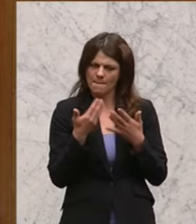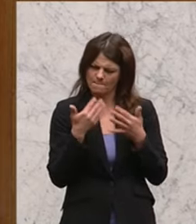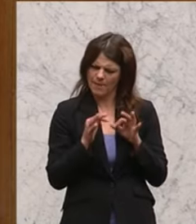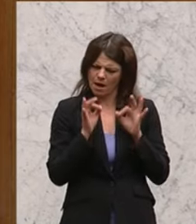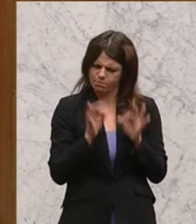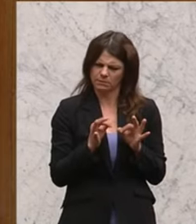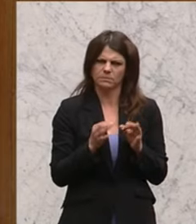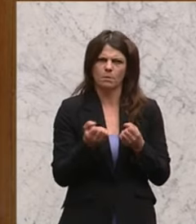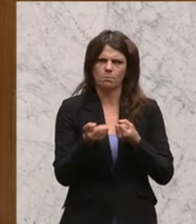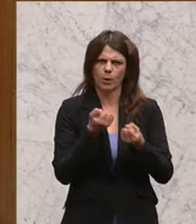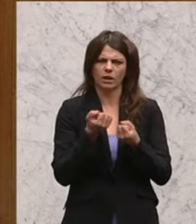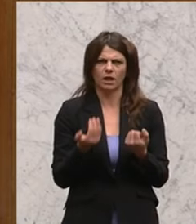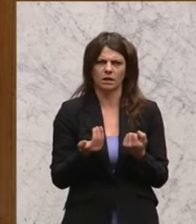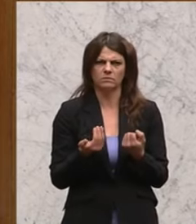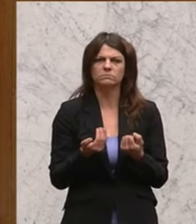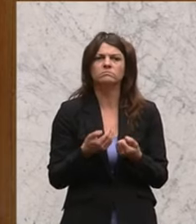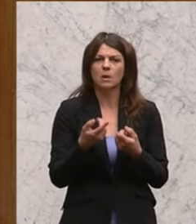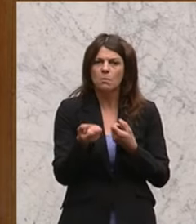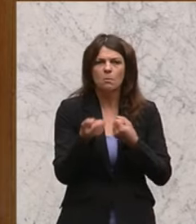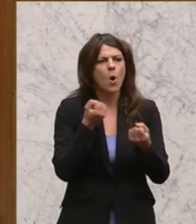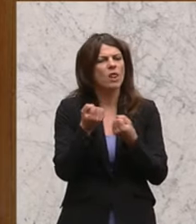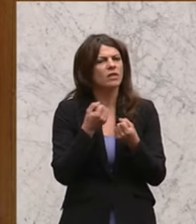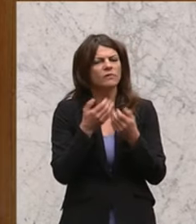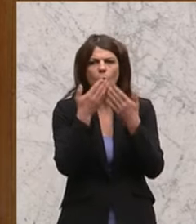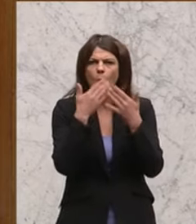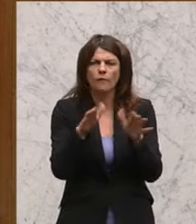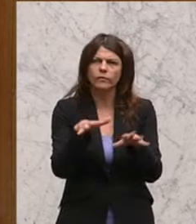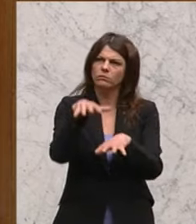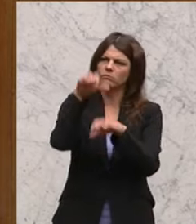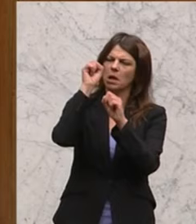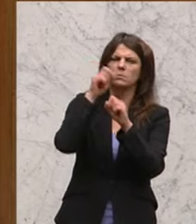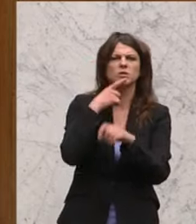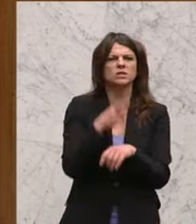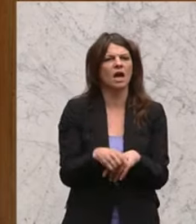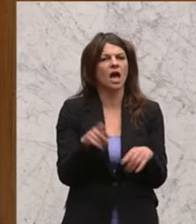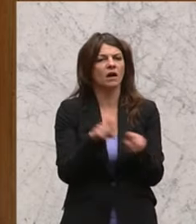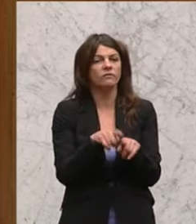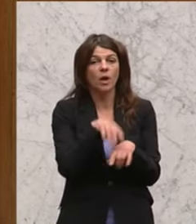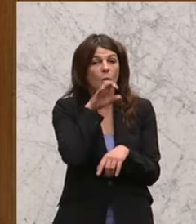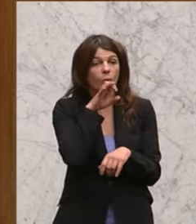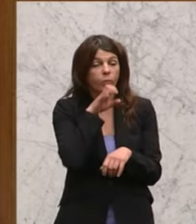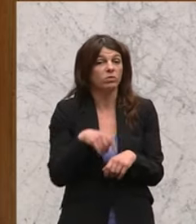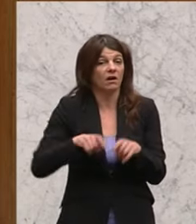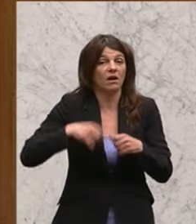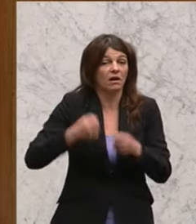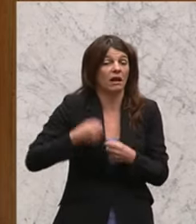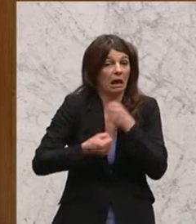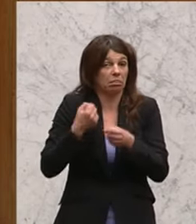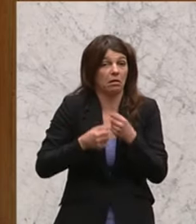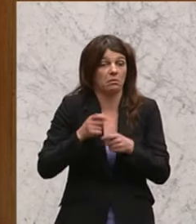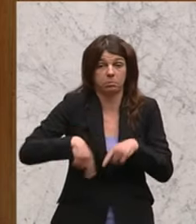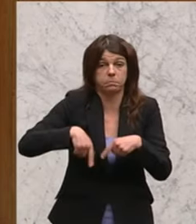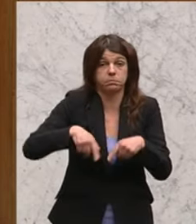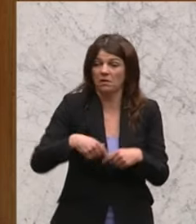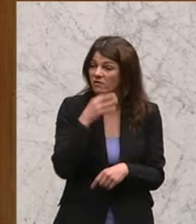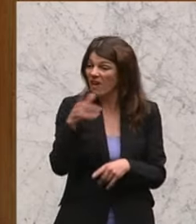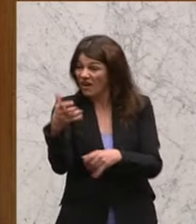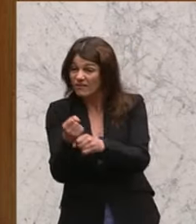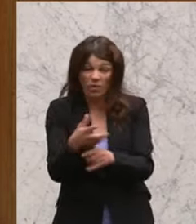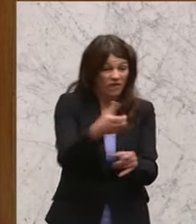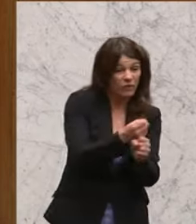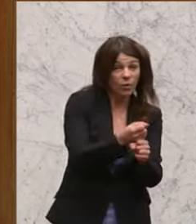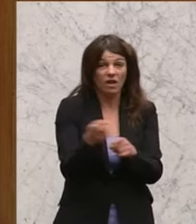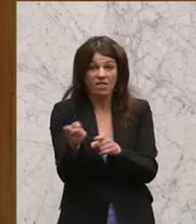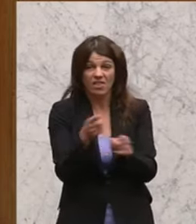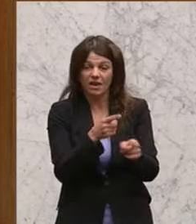Politik betreiben werden müssen. Politik wird vielfach in der öffentlichen Wahrnehmung so als eine Art Hunderennen wahrgenommen. Da geht es darum, wer hat gewonnen,